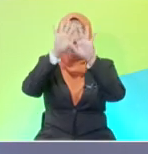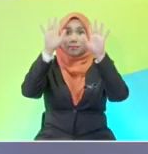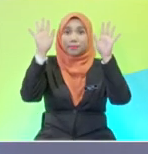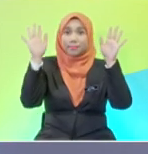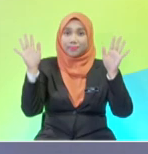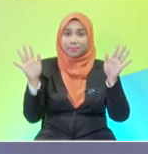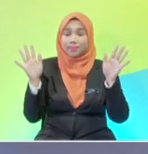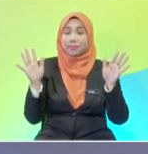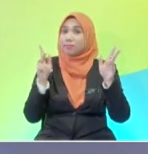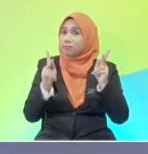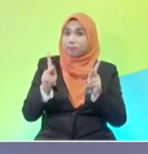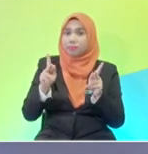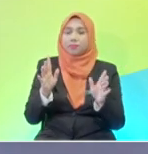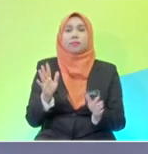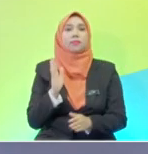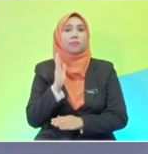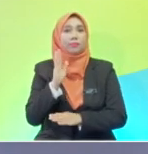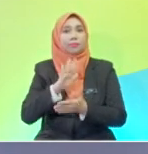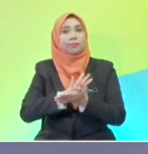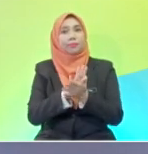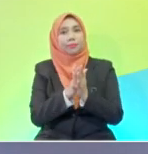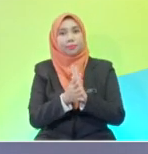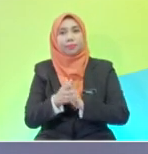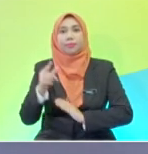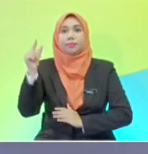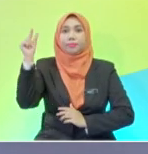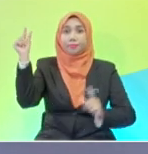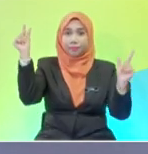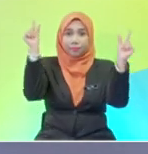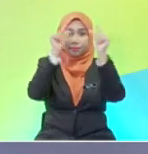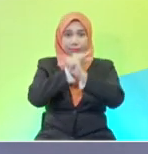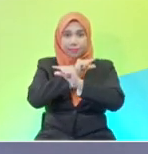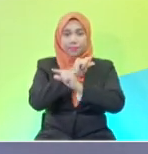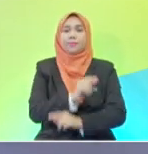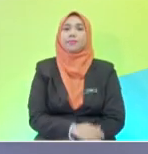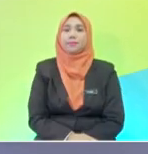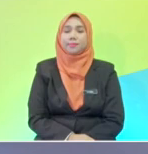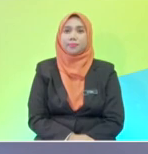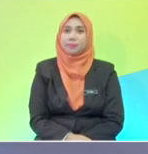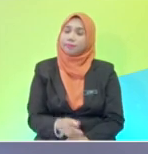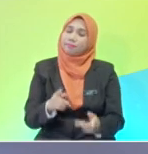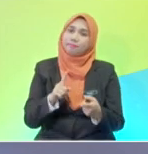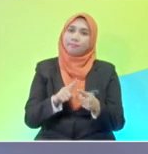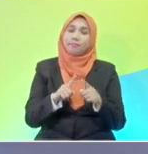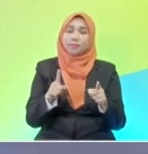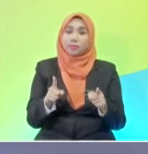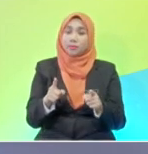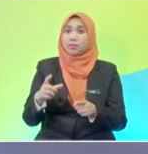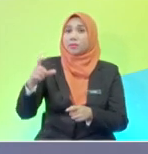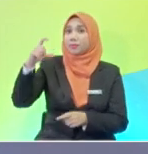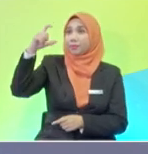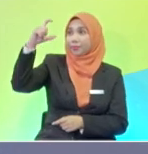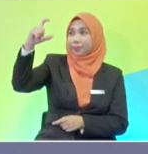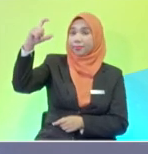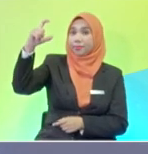yang tidak terkena matahari akan berada dalam kegelapan tapi sebab waktu malam kita ada bulan dan bulan